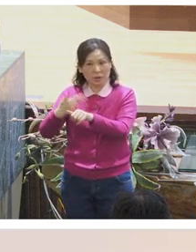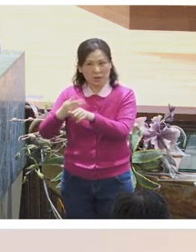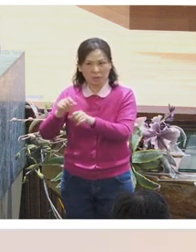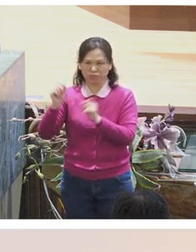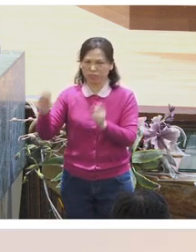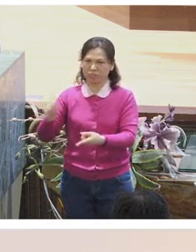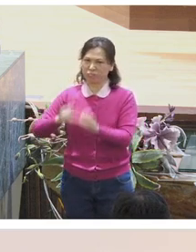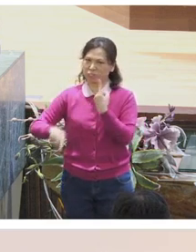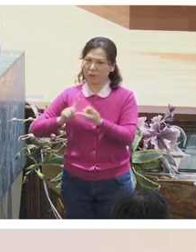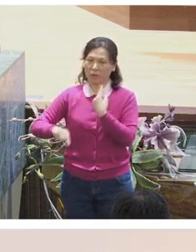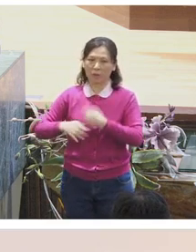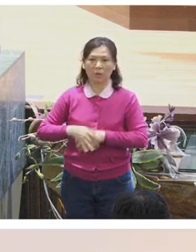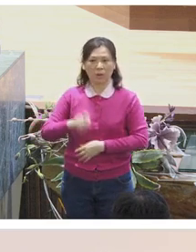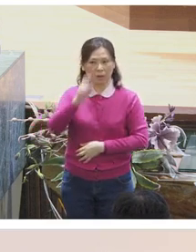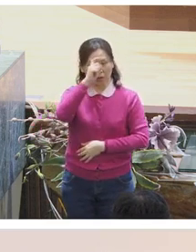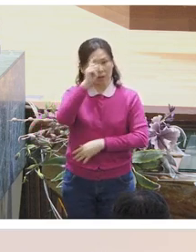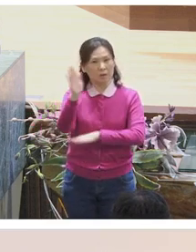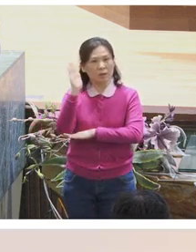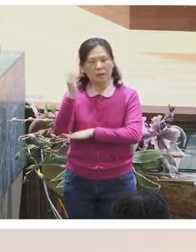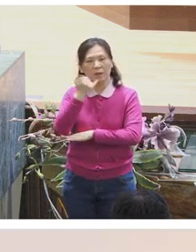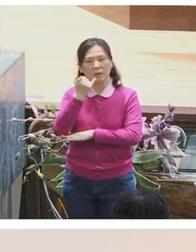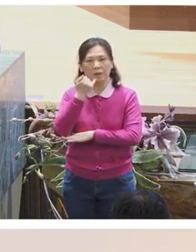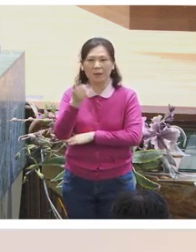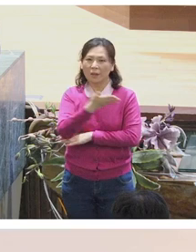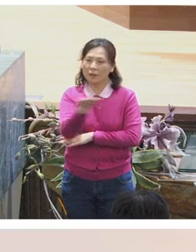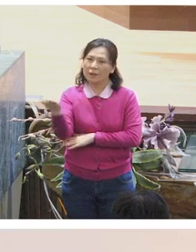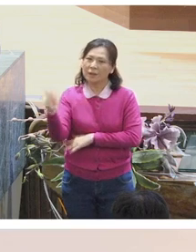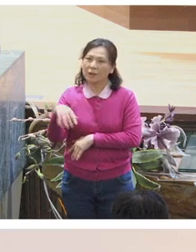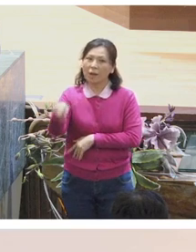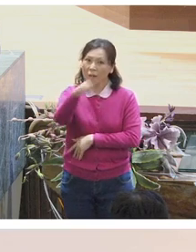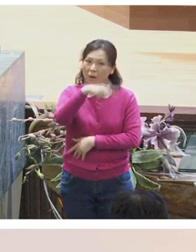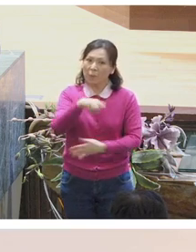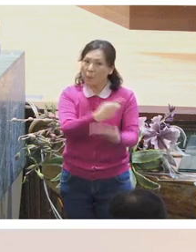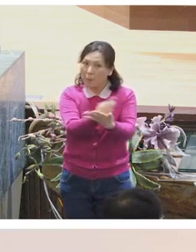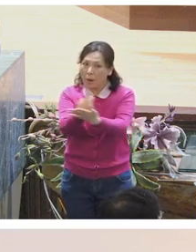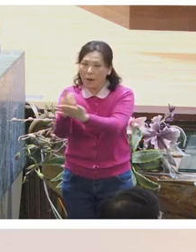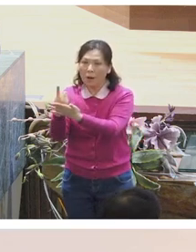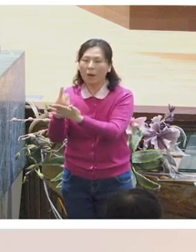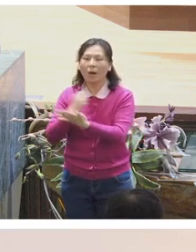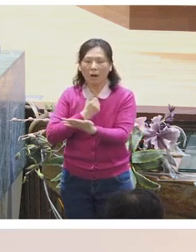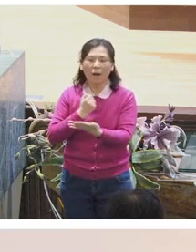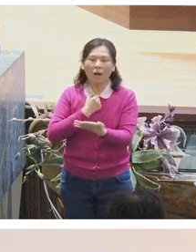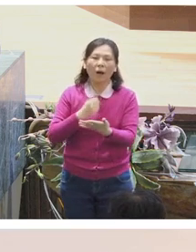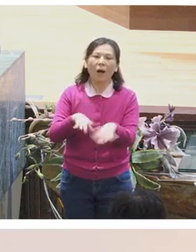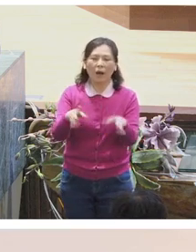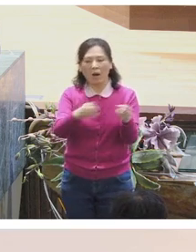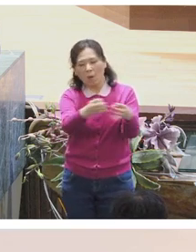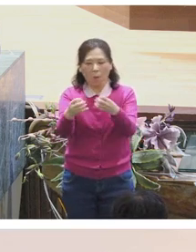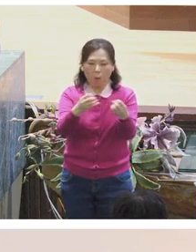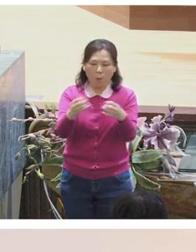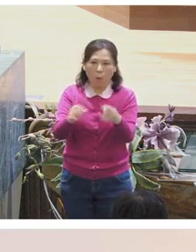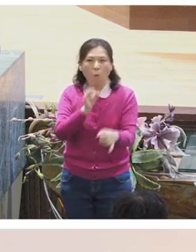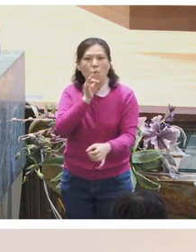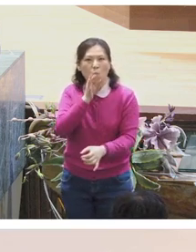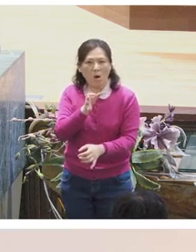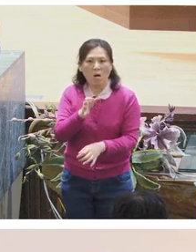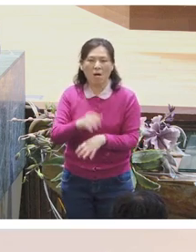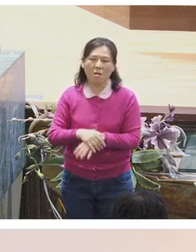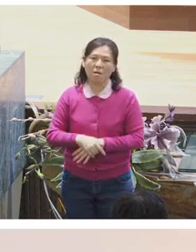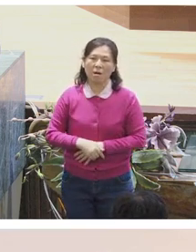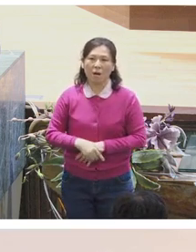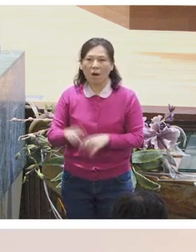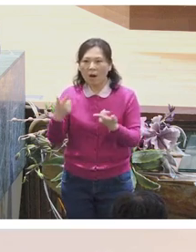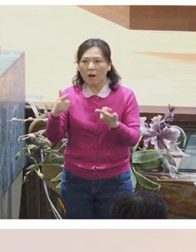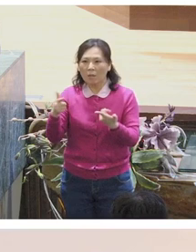们希望是政府能够让大家能够有更多的这个讨论，更充实的讨论，那而不是就